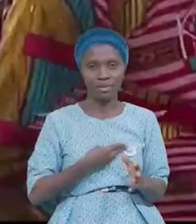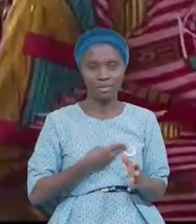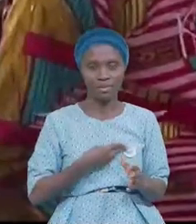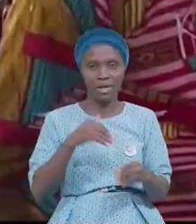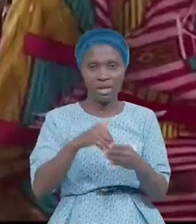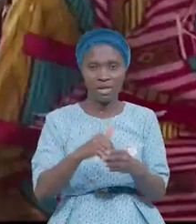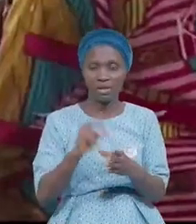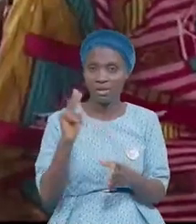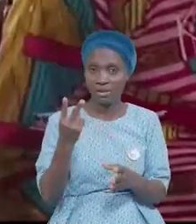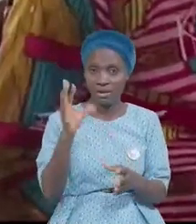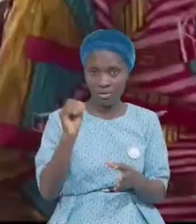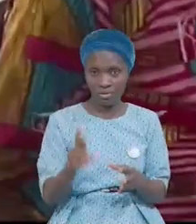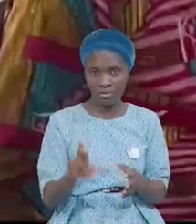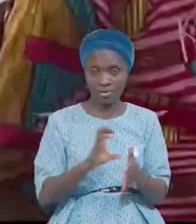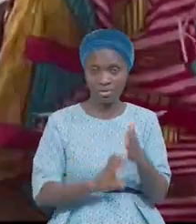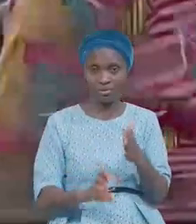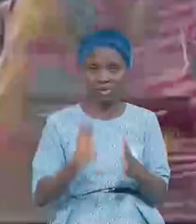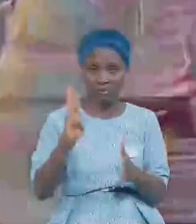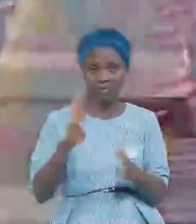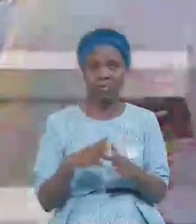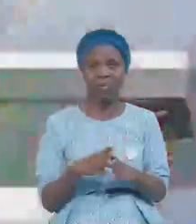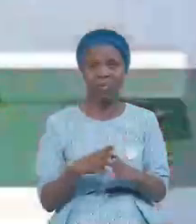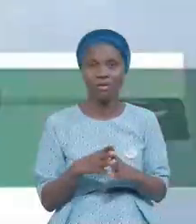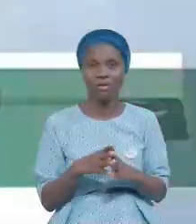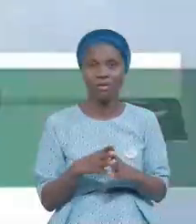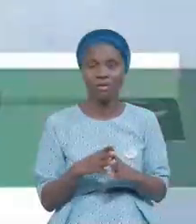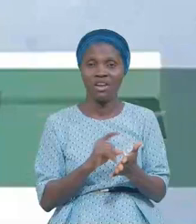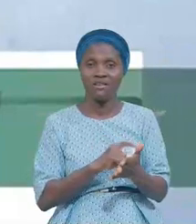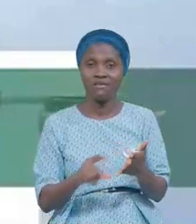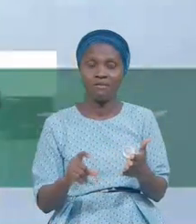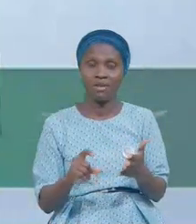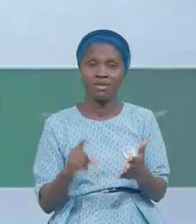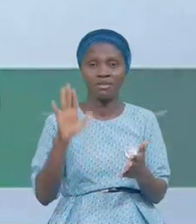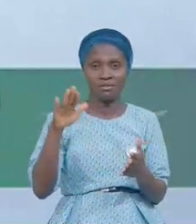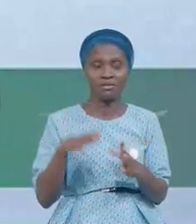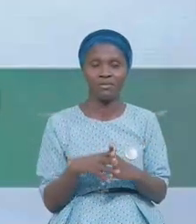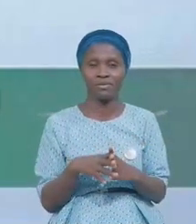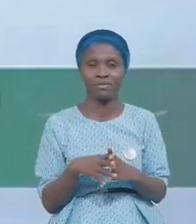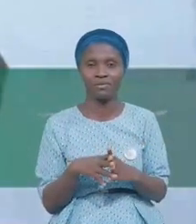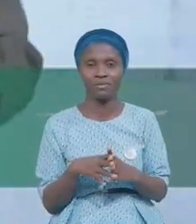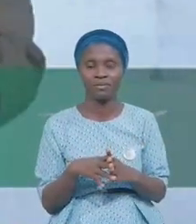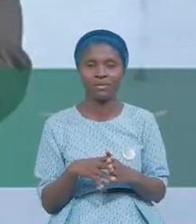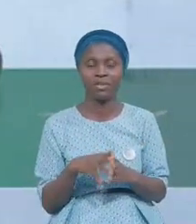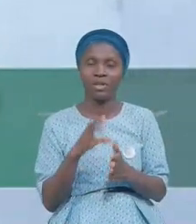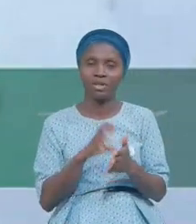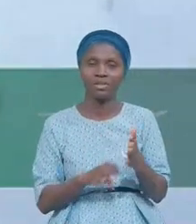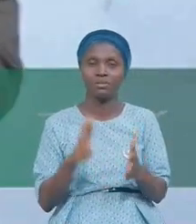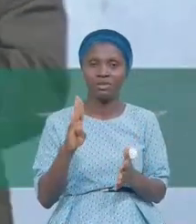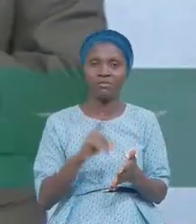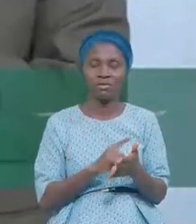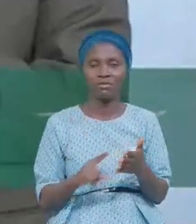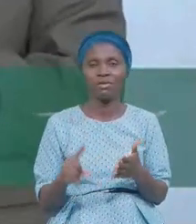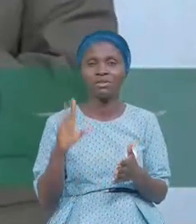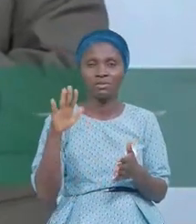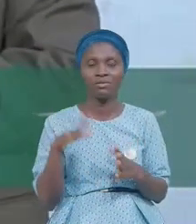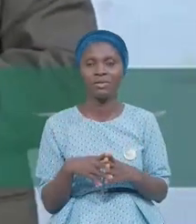2 Corinthiens au chapitre 4, verset 15. En 2 Corinthiens 4, lisons le